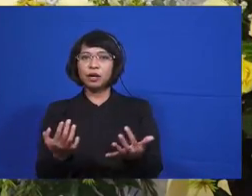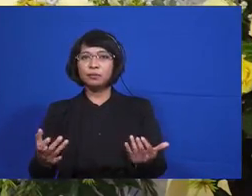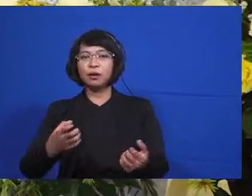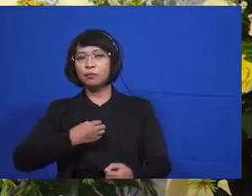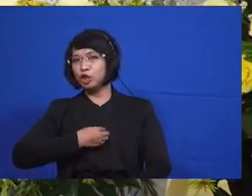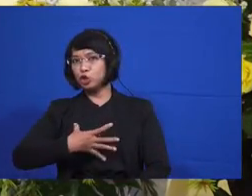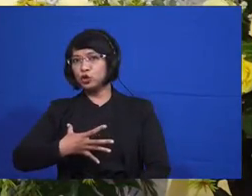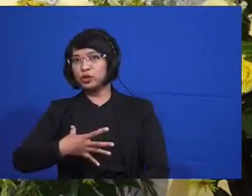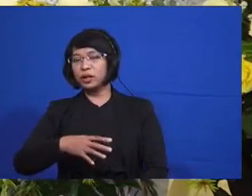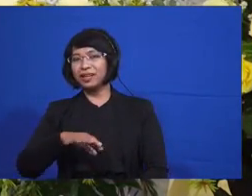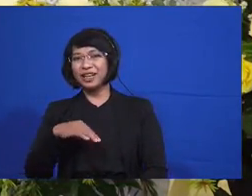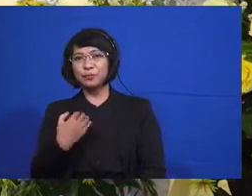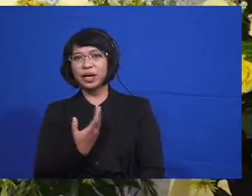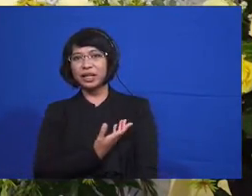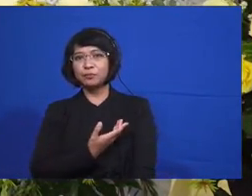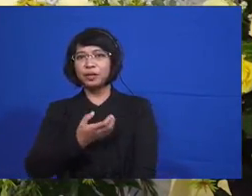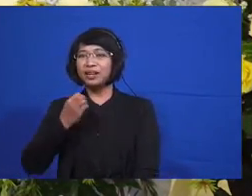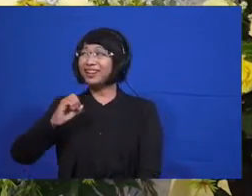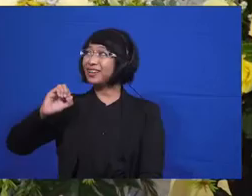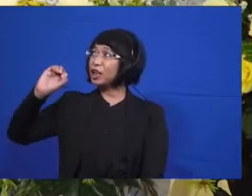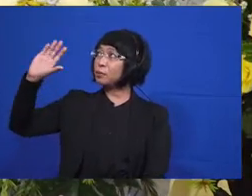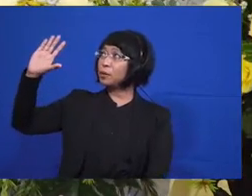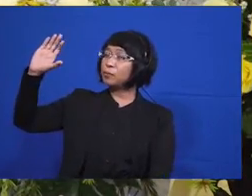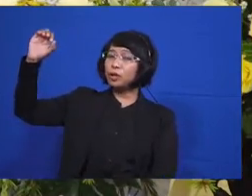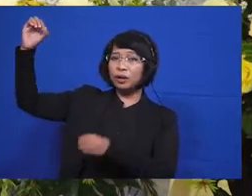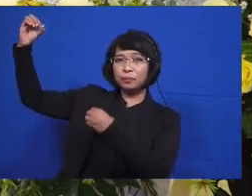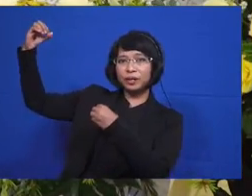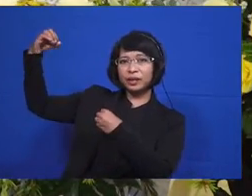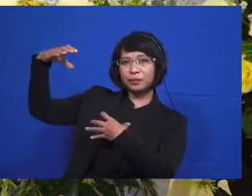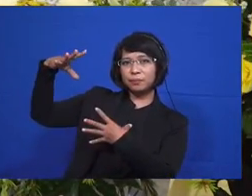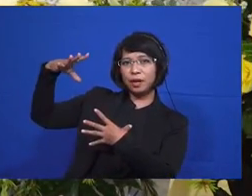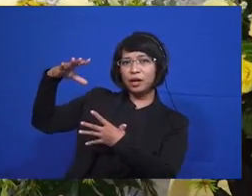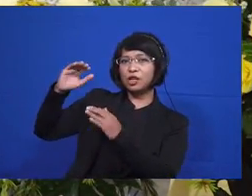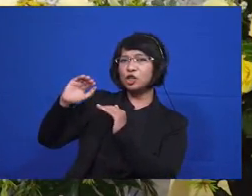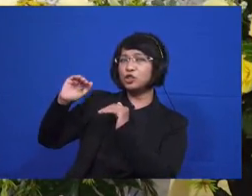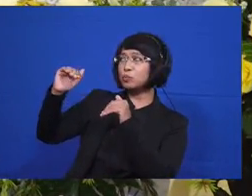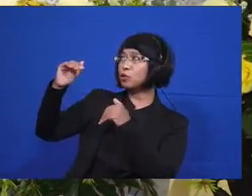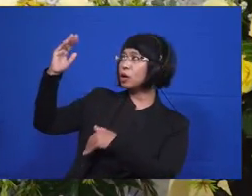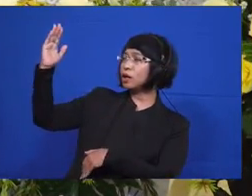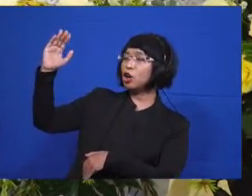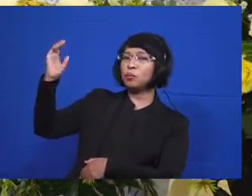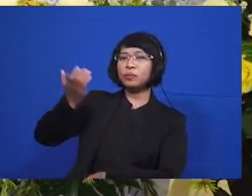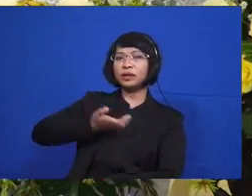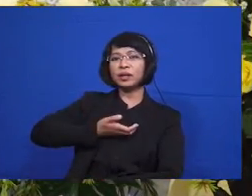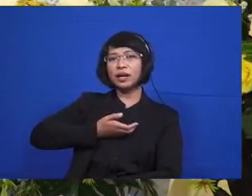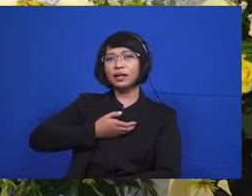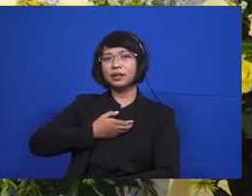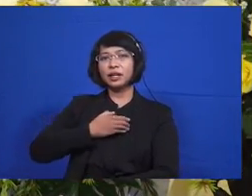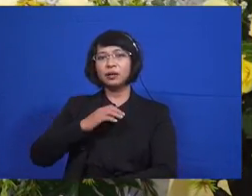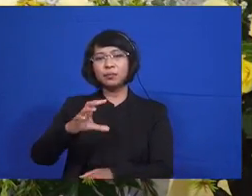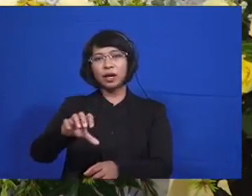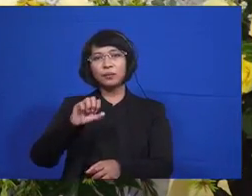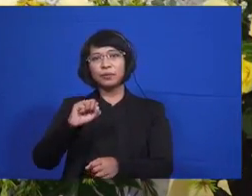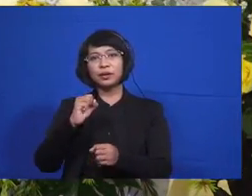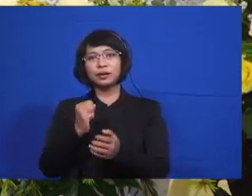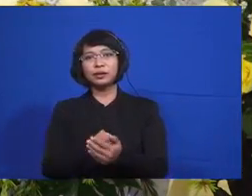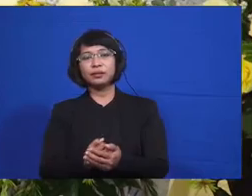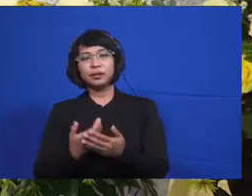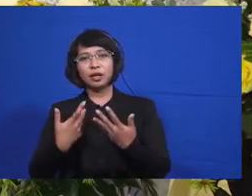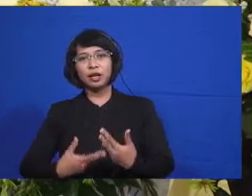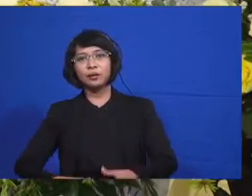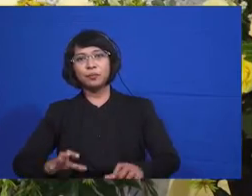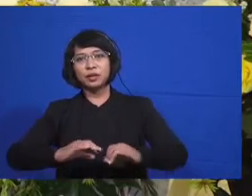berdosa, yang berharap atas kerahimanmu yang melimpah, semoga Engkau perkenankan mengambil bagian dalam